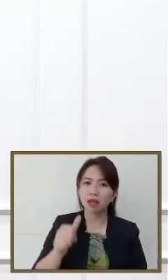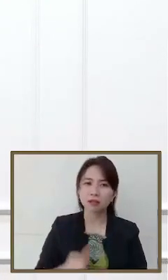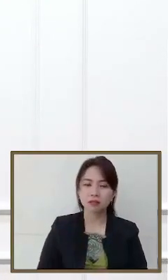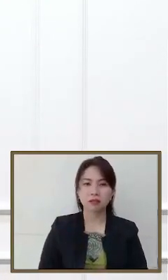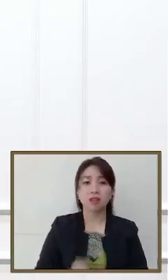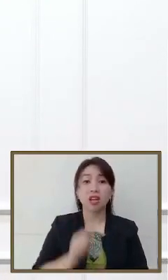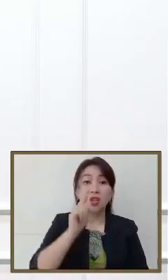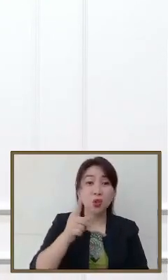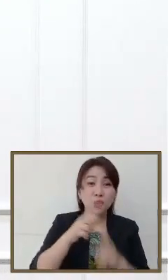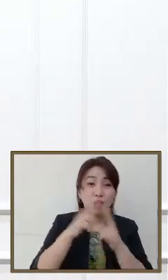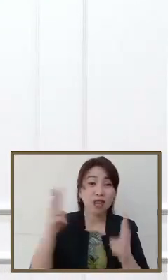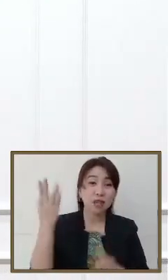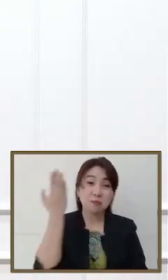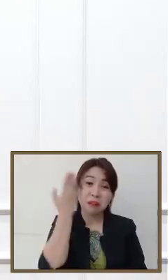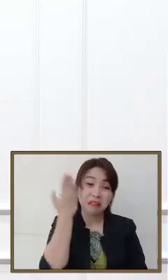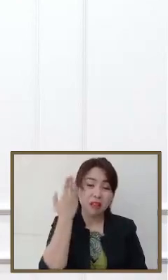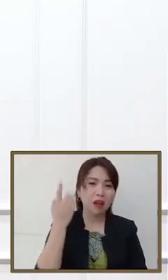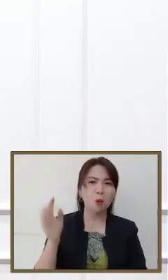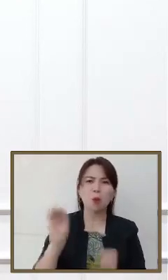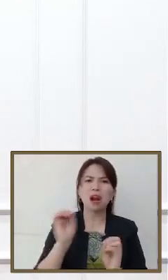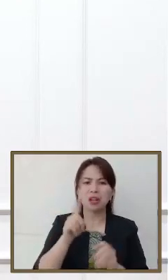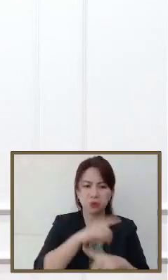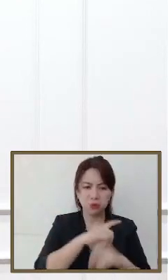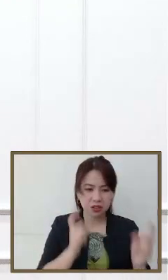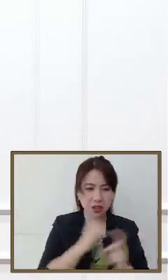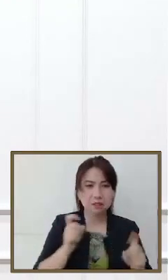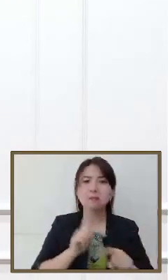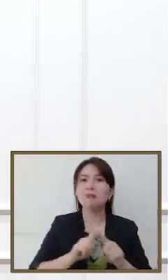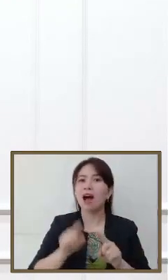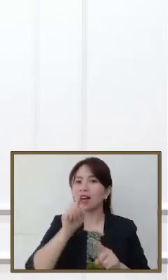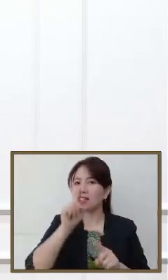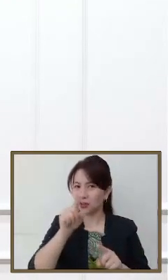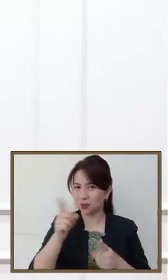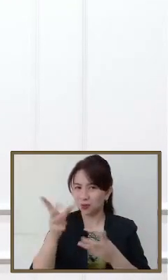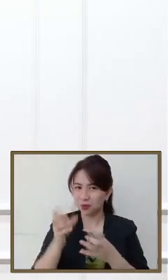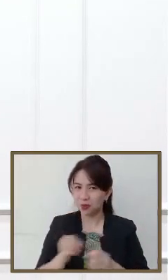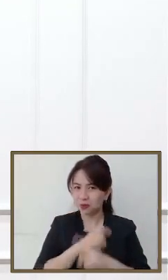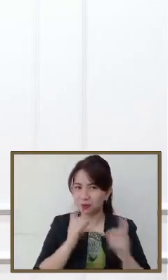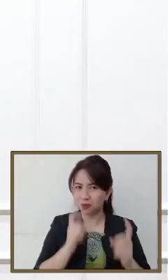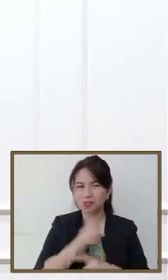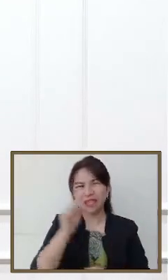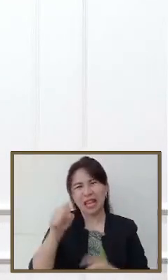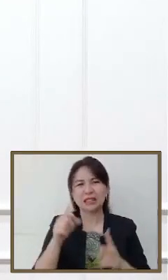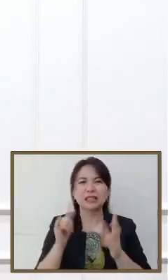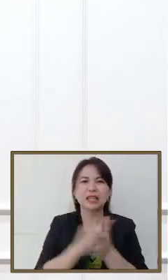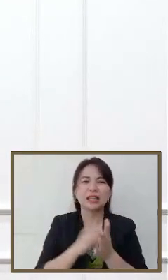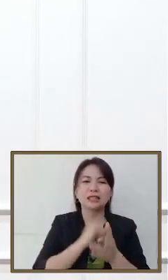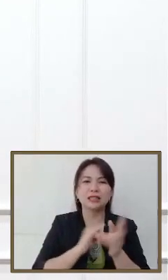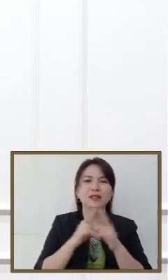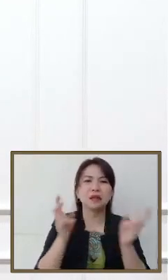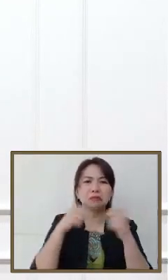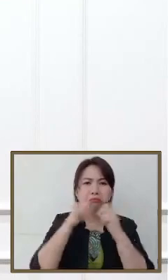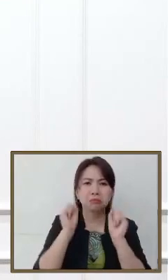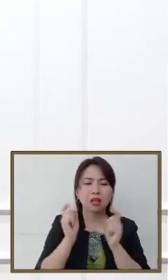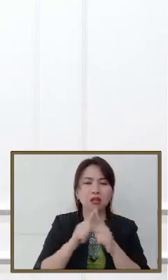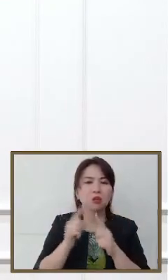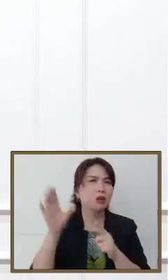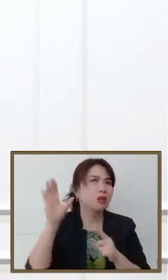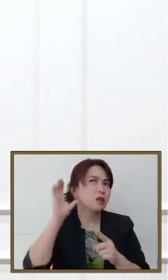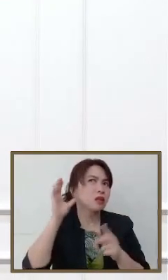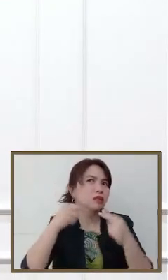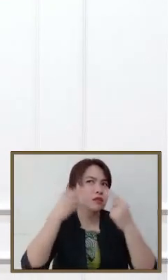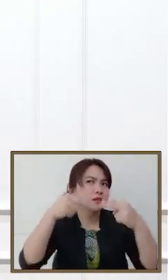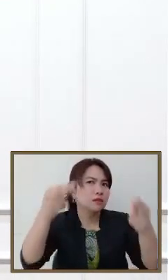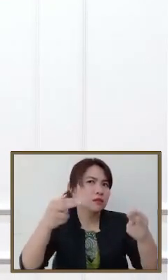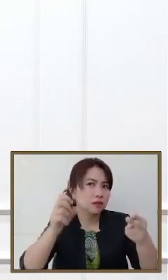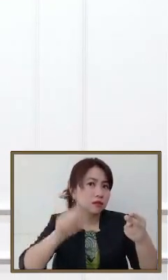kasalanang ginagawa pero may kasalanan kang ginagawa minsan nakak minsan Nakakalungkot makabalita ka ako bilang area leader